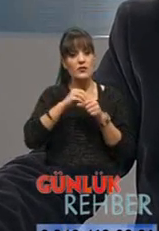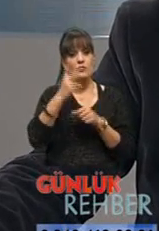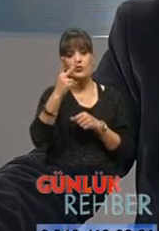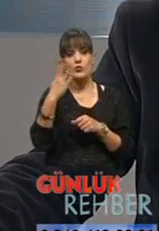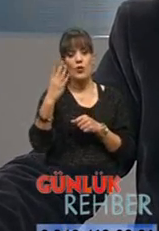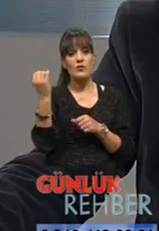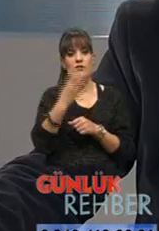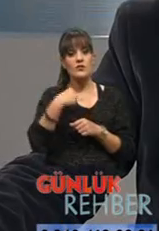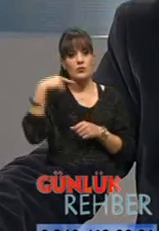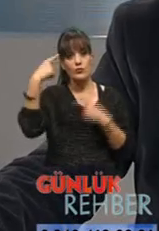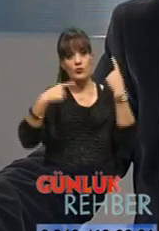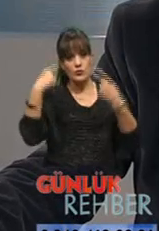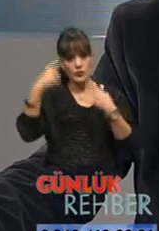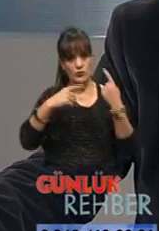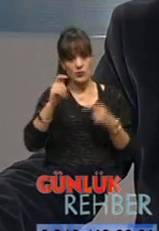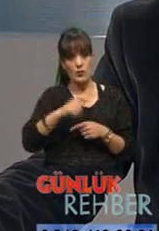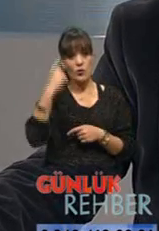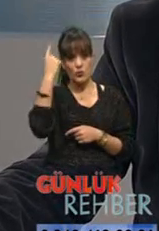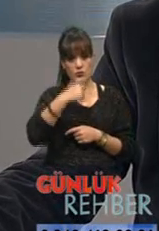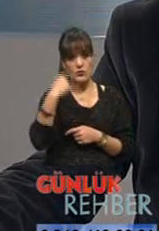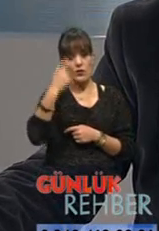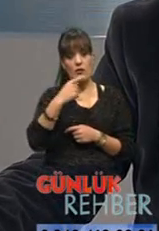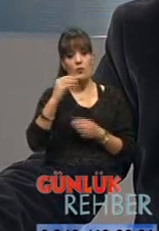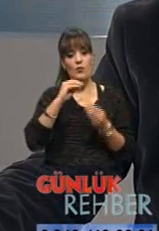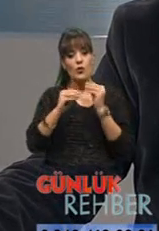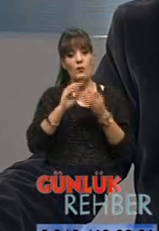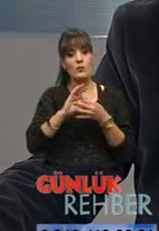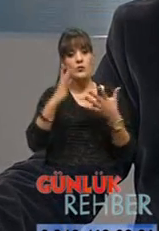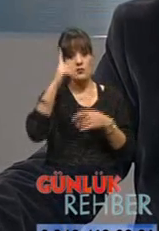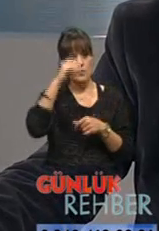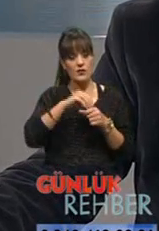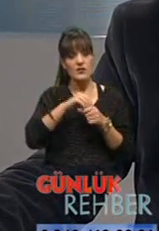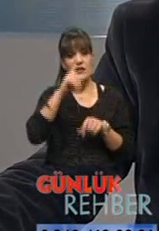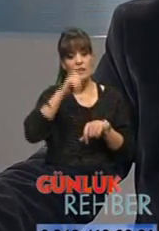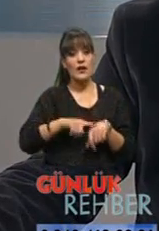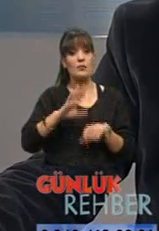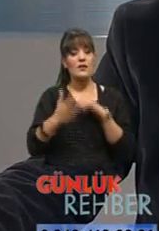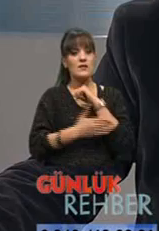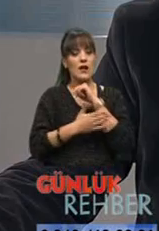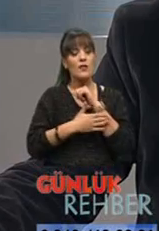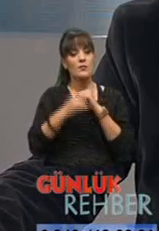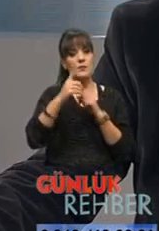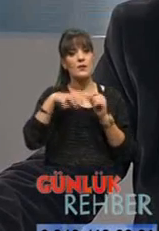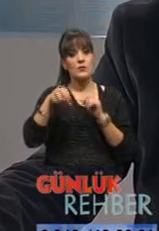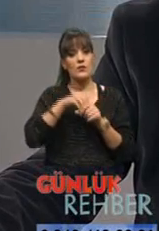çıktı. Yani şu kısa bir şeyde. Hı-hı. Dolayısıyla problemleri çözme noktasında inanılmaz yardımcı bir